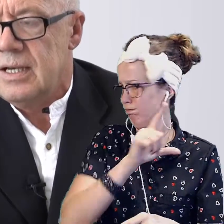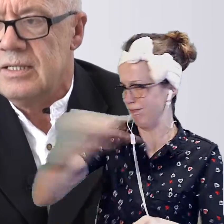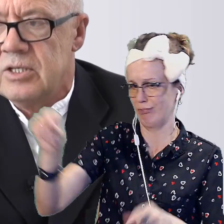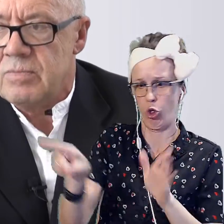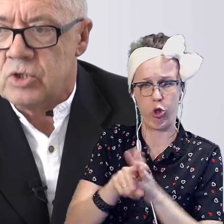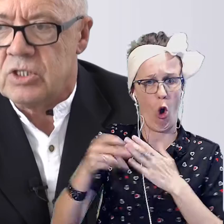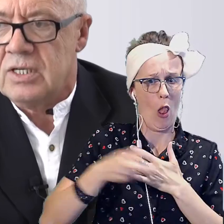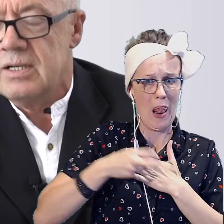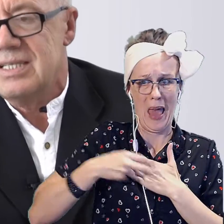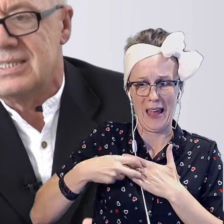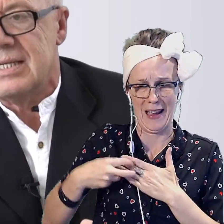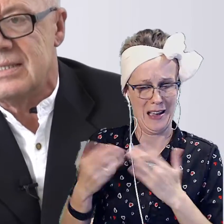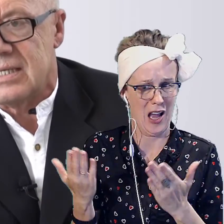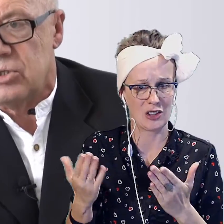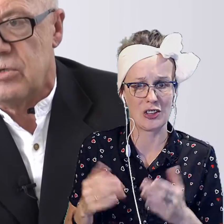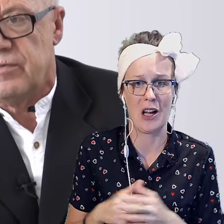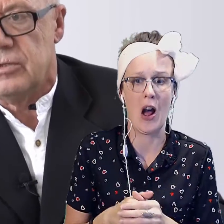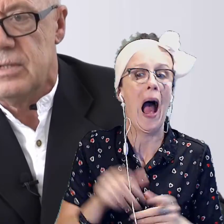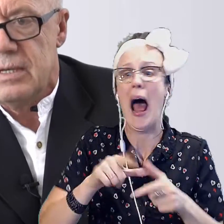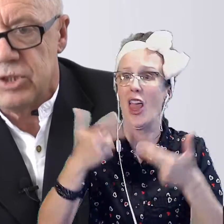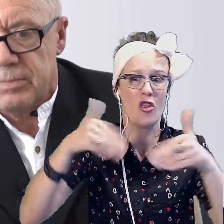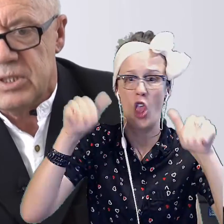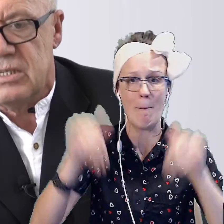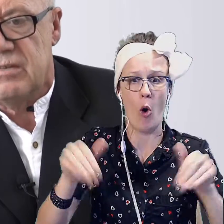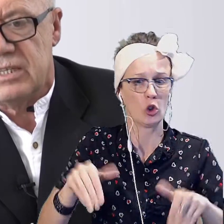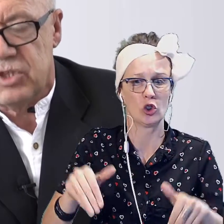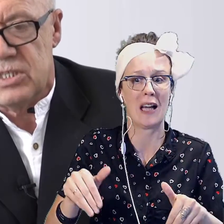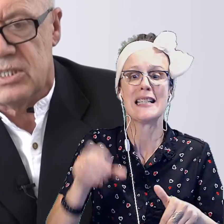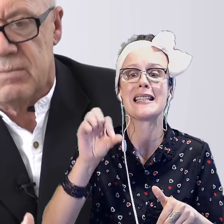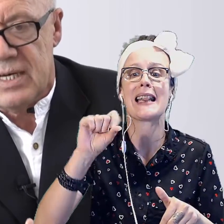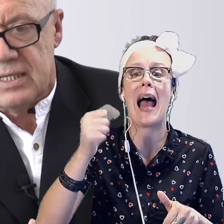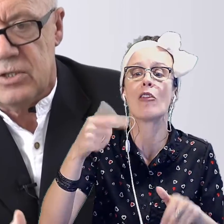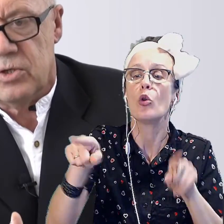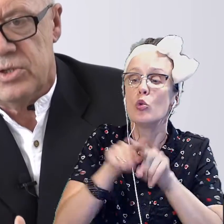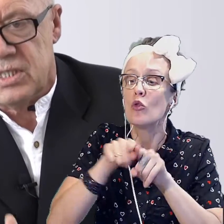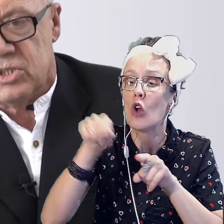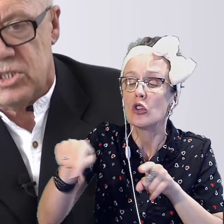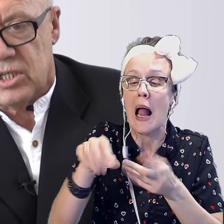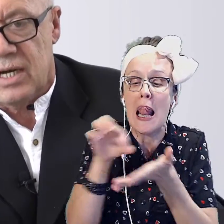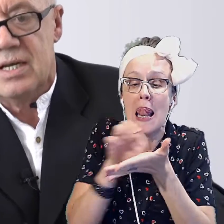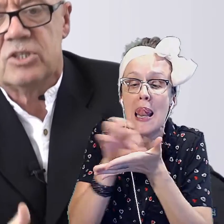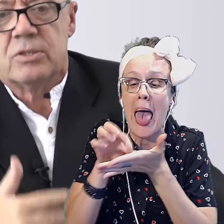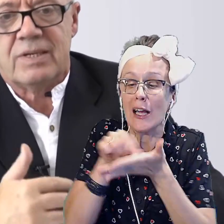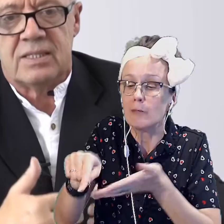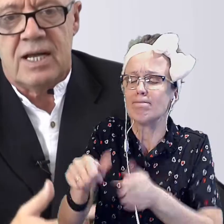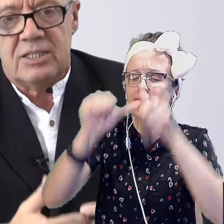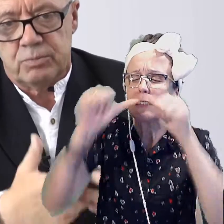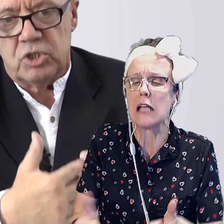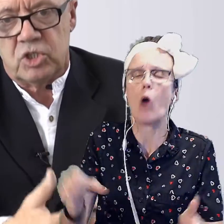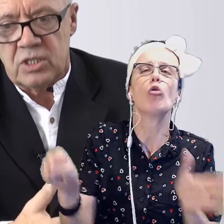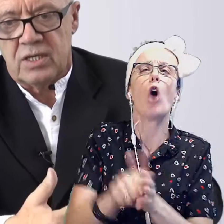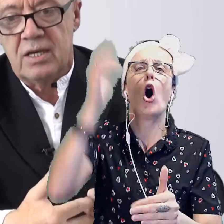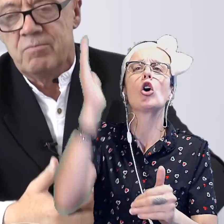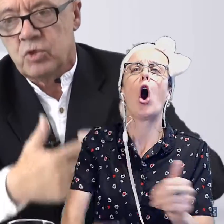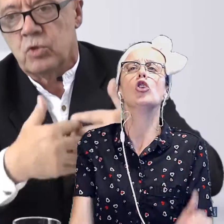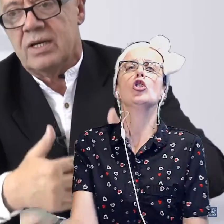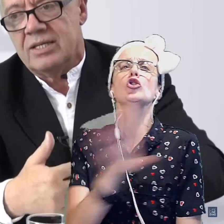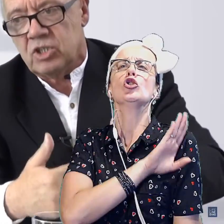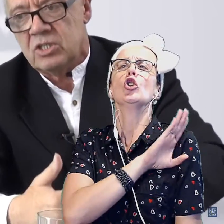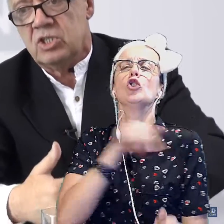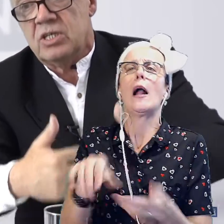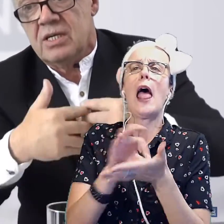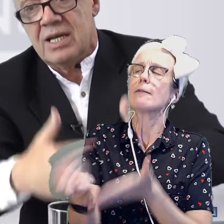ale nie można standardowo przepisywać wszystkim leki do końca życia trzeba znaleźć przyczynę